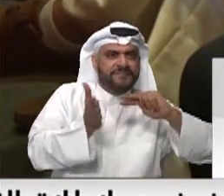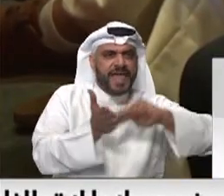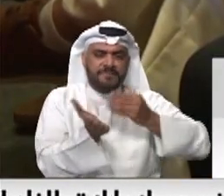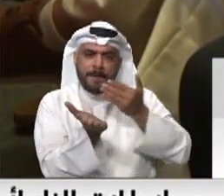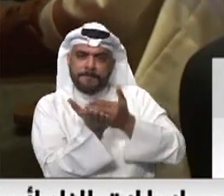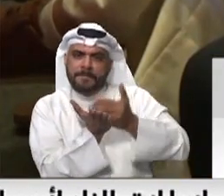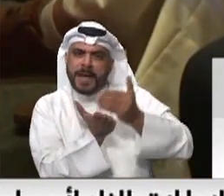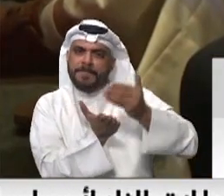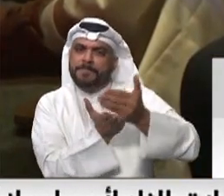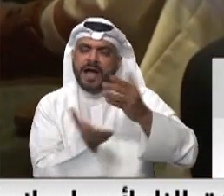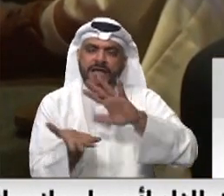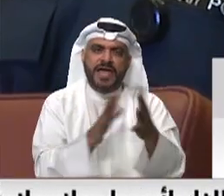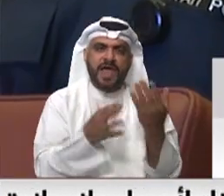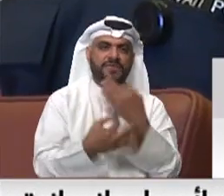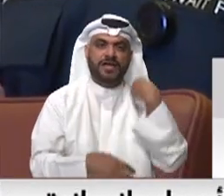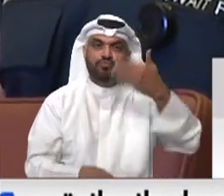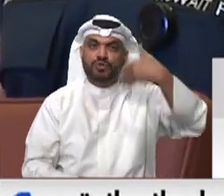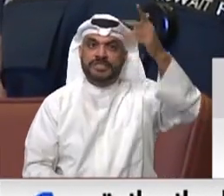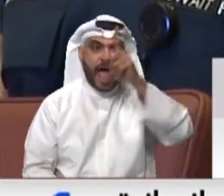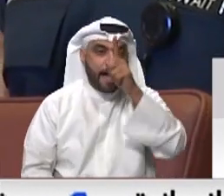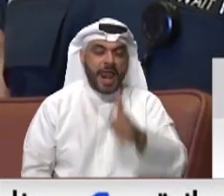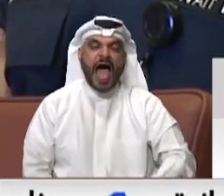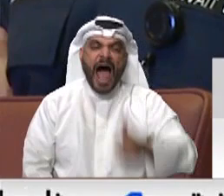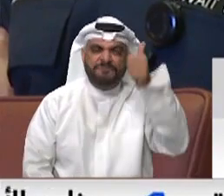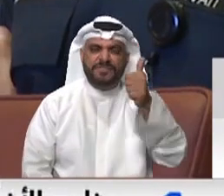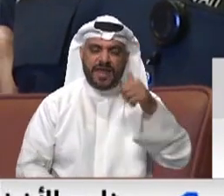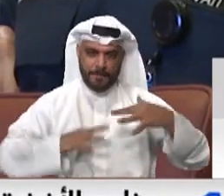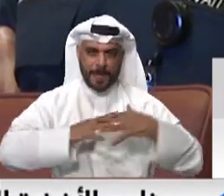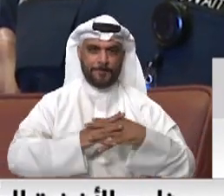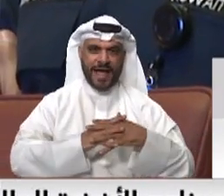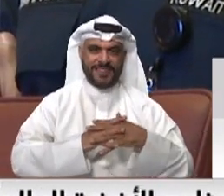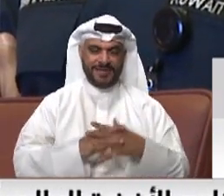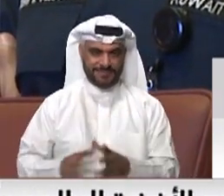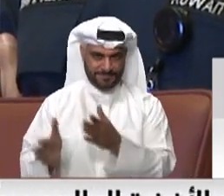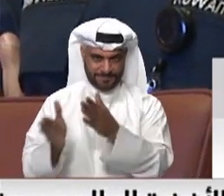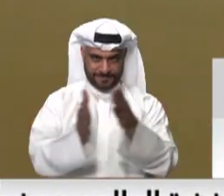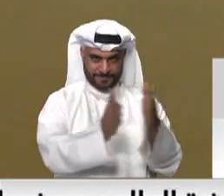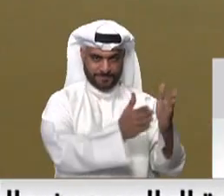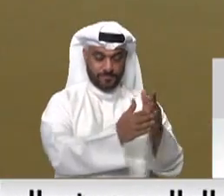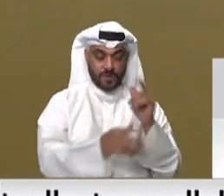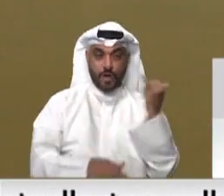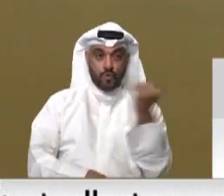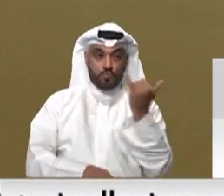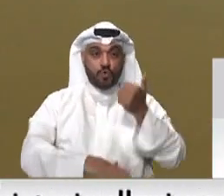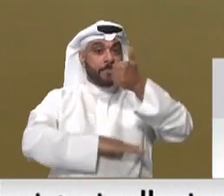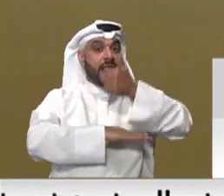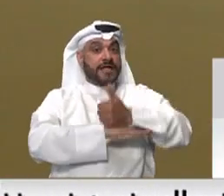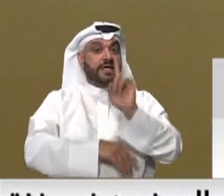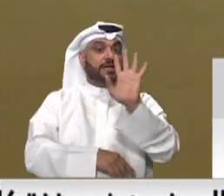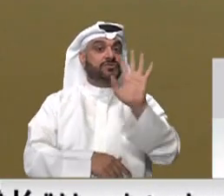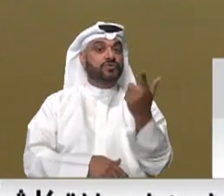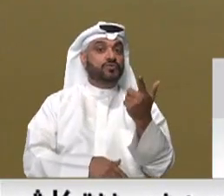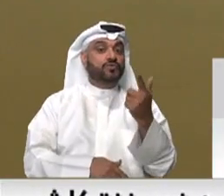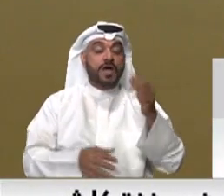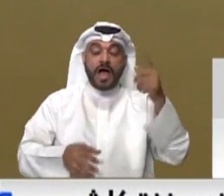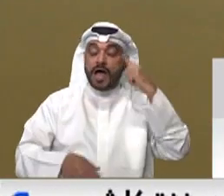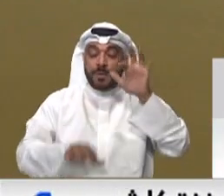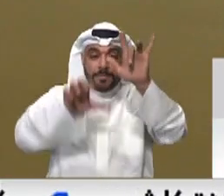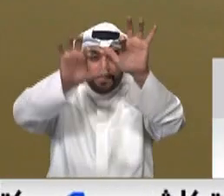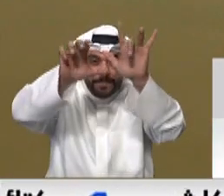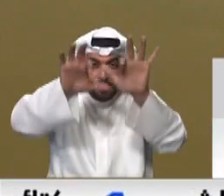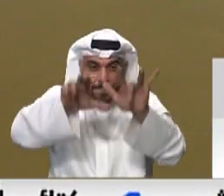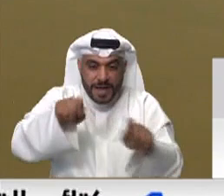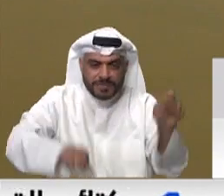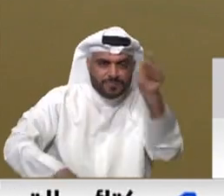الإمكانيات للوصول لمستقبل أفضل لجميع دولنا في المنطقة. الأسس الأساسية كان هناك عن الذكاء الصناعي واستخداماته